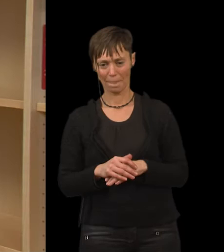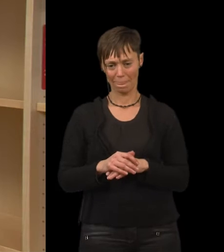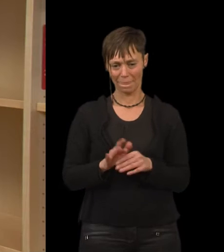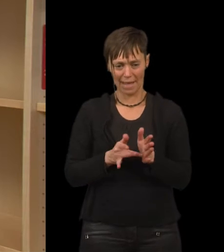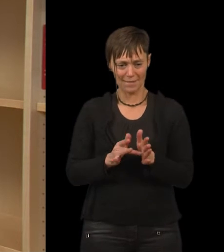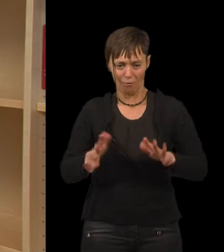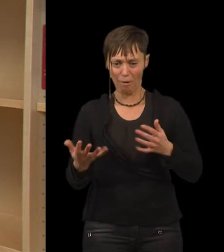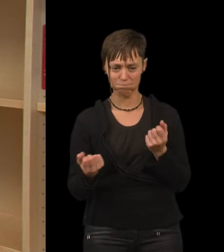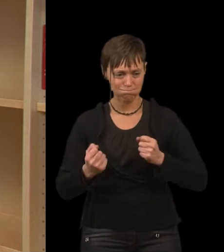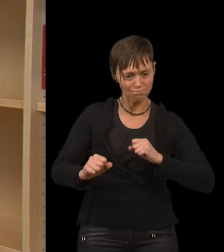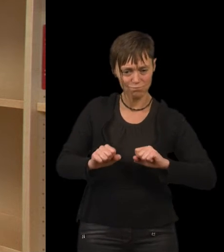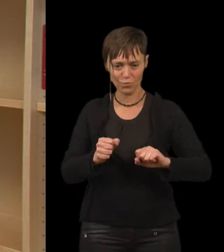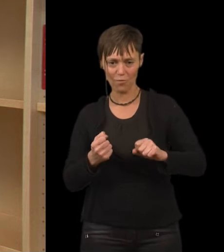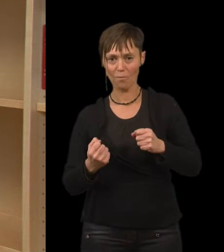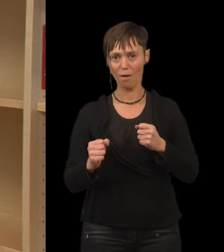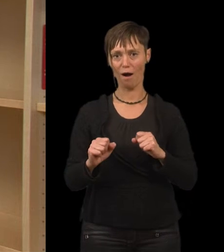mouvements.